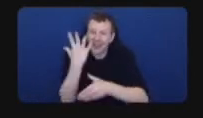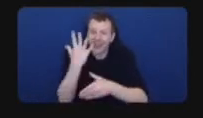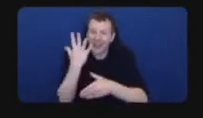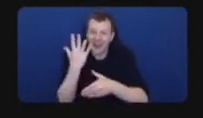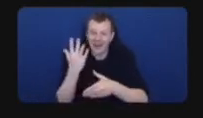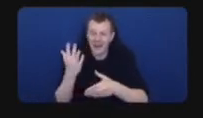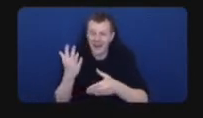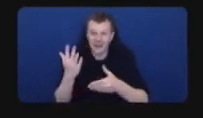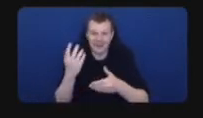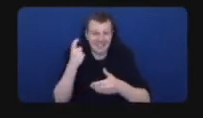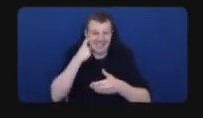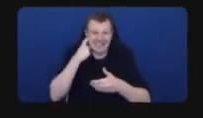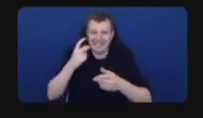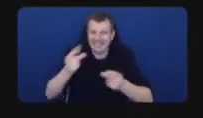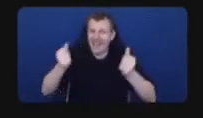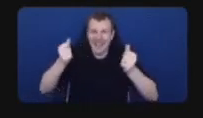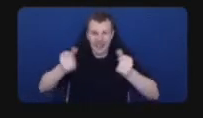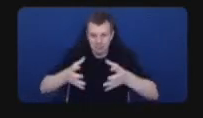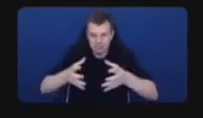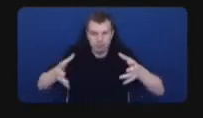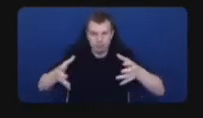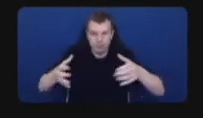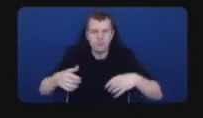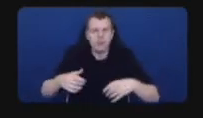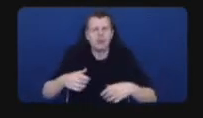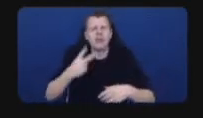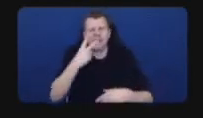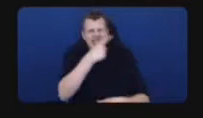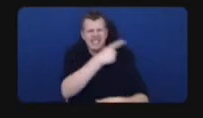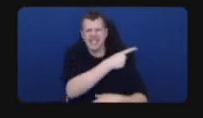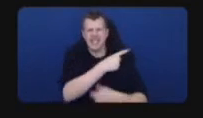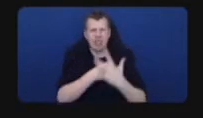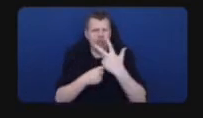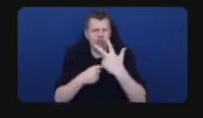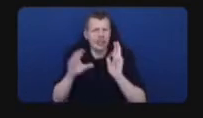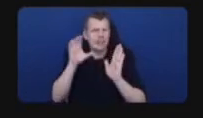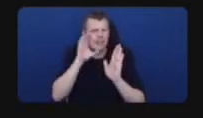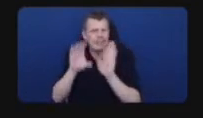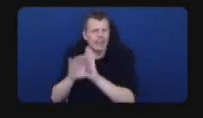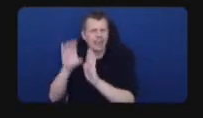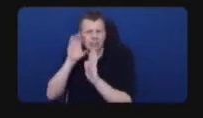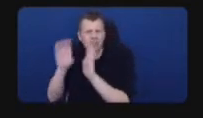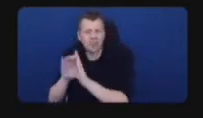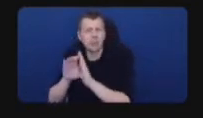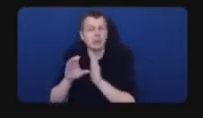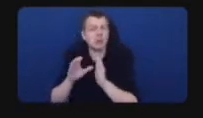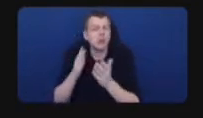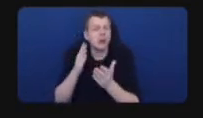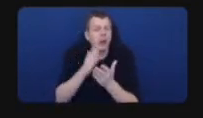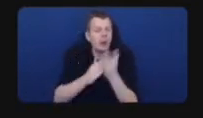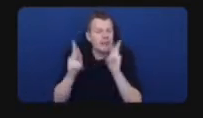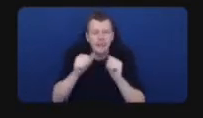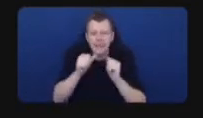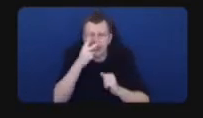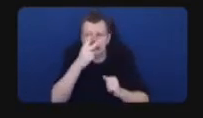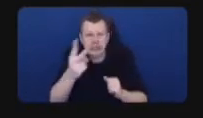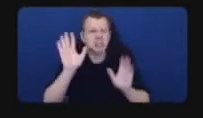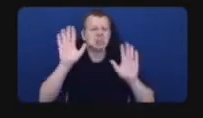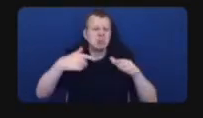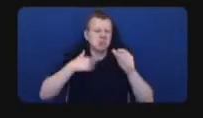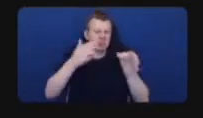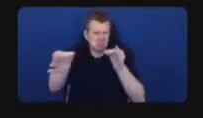35个工作人员，现在呢是已经有50多个工作人员了。我给大家看一下，这有三个